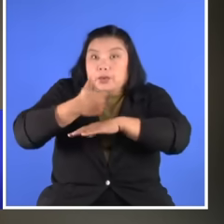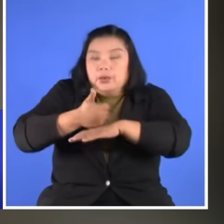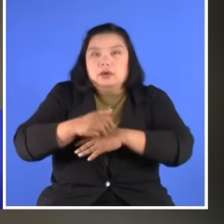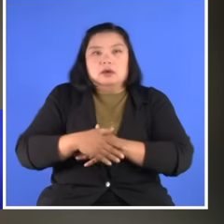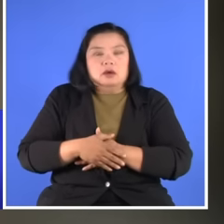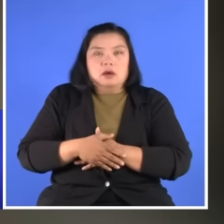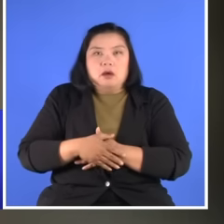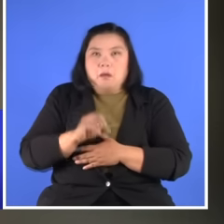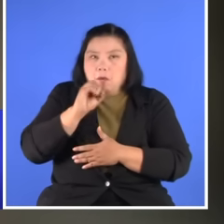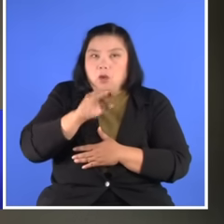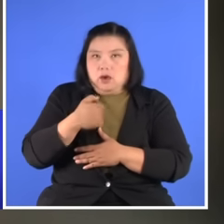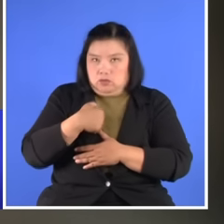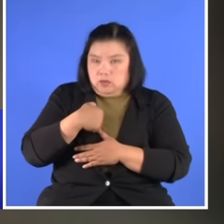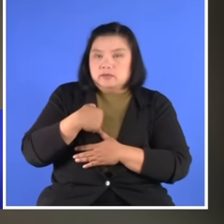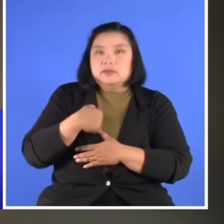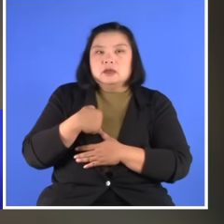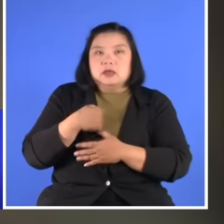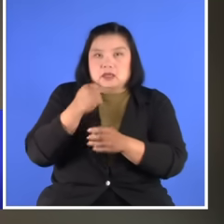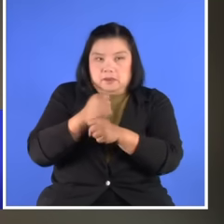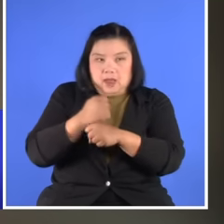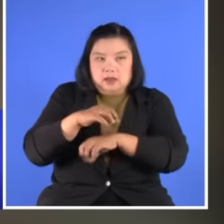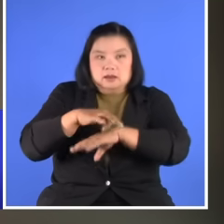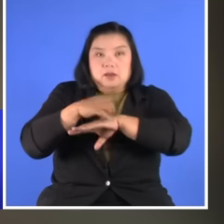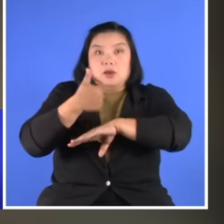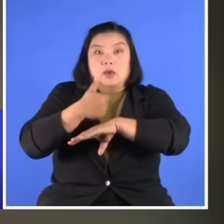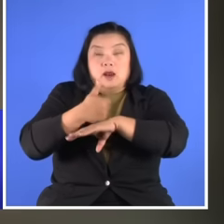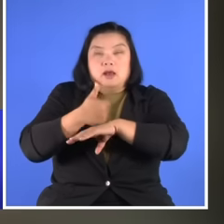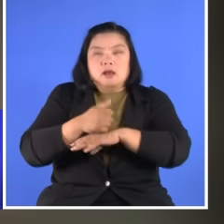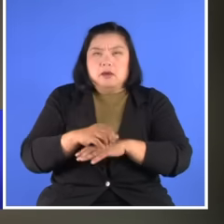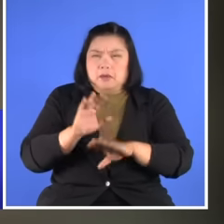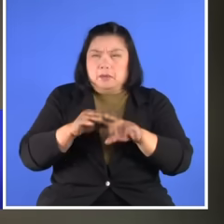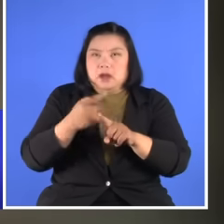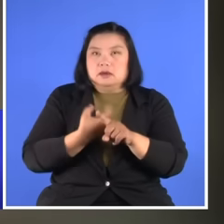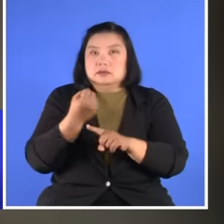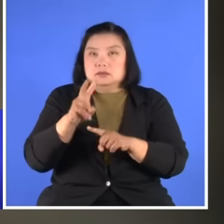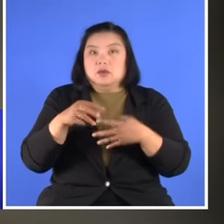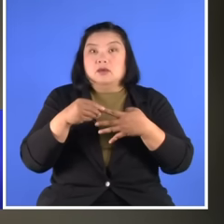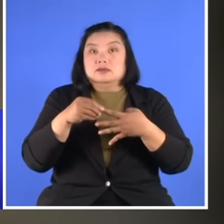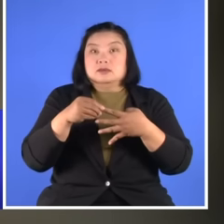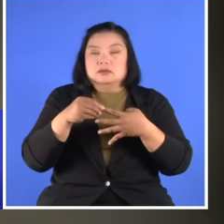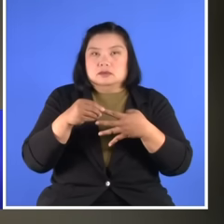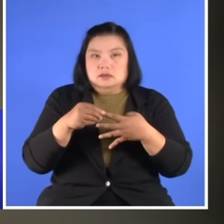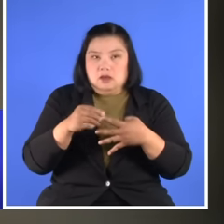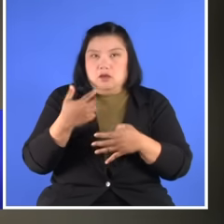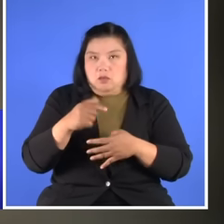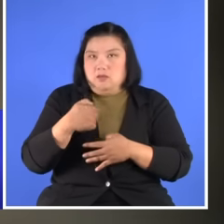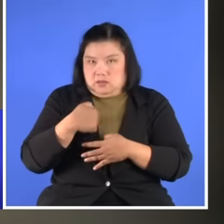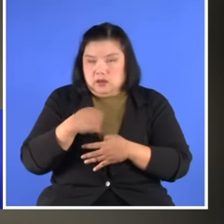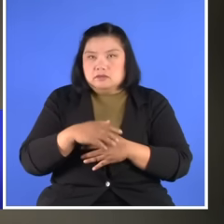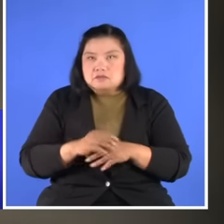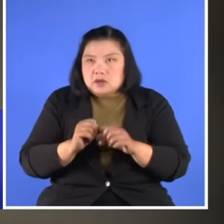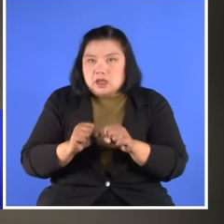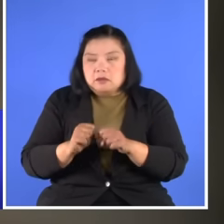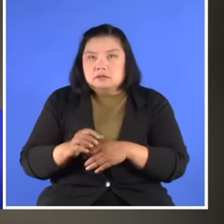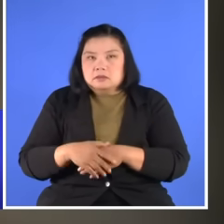ว่าก่อนที่จะมารับตำแหน่งผู้กำกับโรงพักหนองปริงเนี่ยเมื่อช่วงต้นเดือนธันวาคมที่ผ่านมาได้มีการสืบในทางลับ